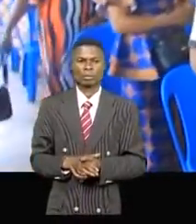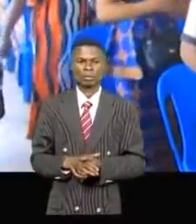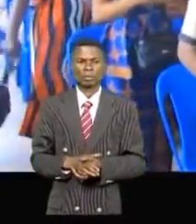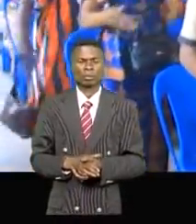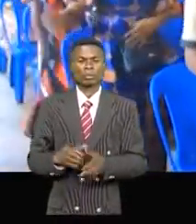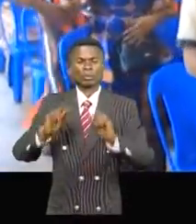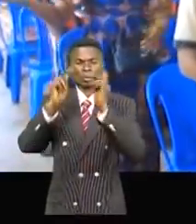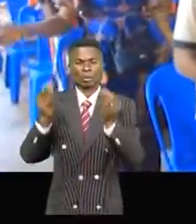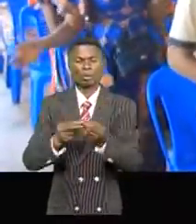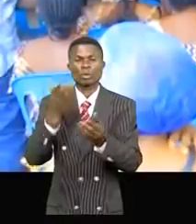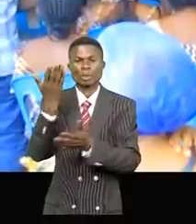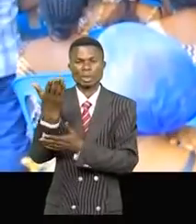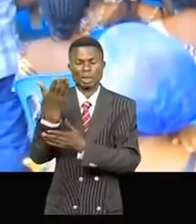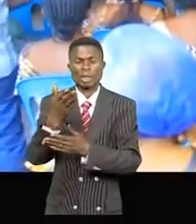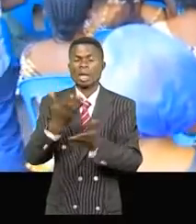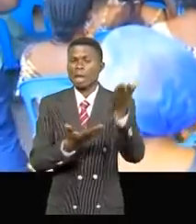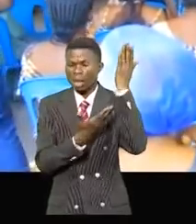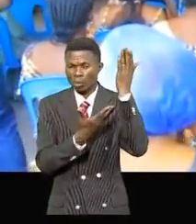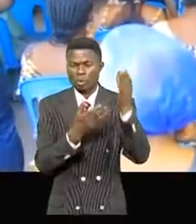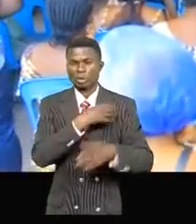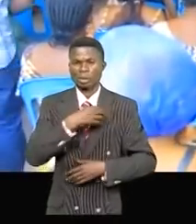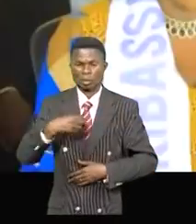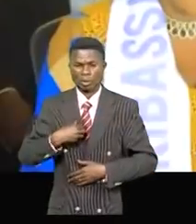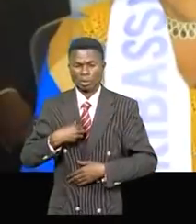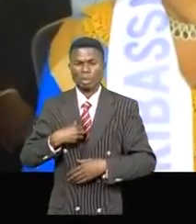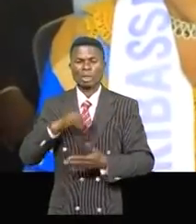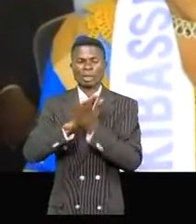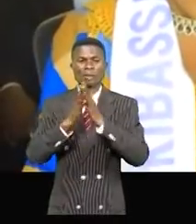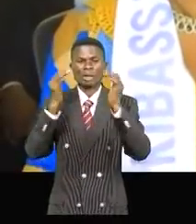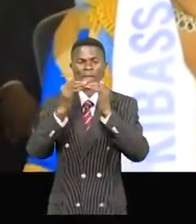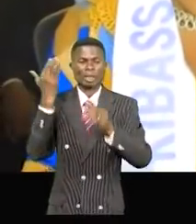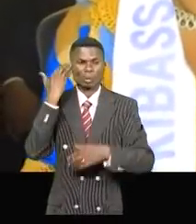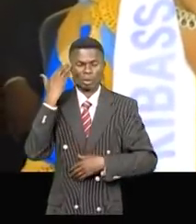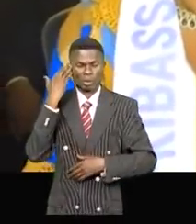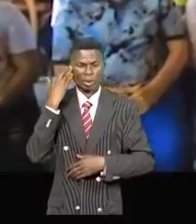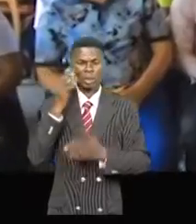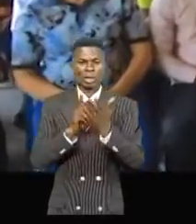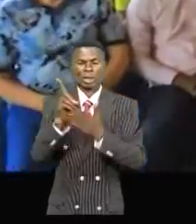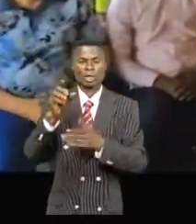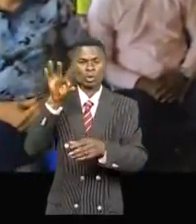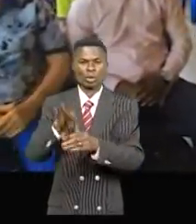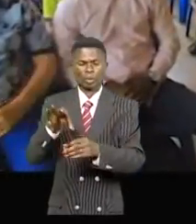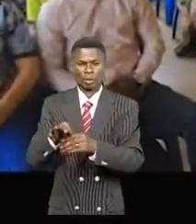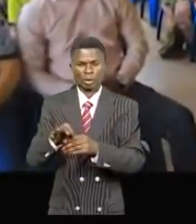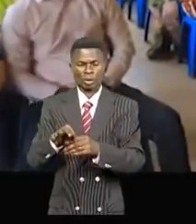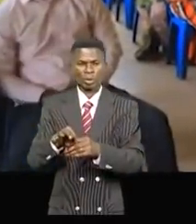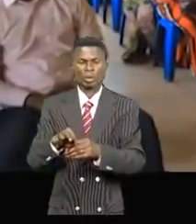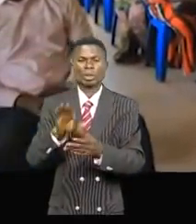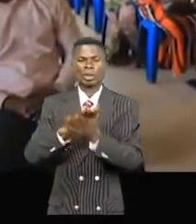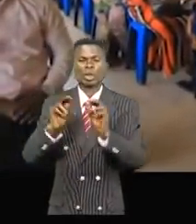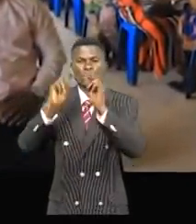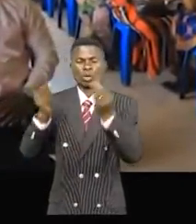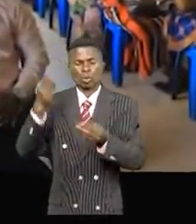Parmi les revendications majeures des femmes pour atteindre l'émancipation figurent les droits de vote, d'appartenance à un